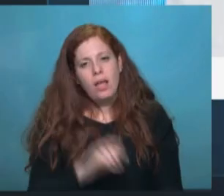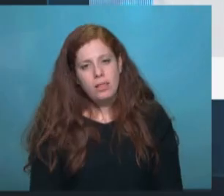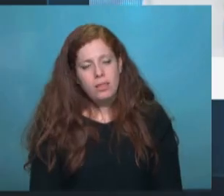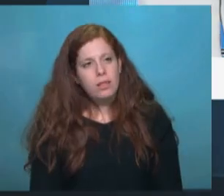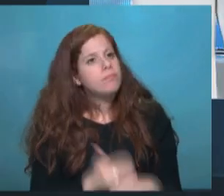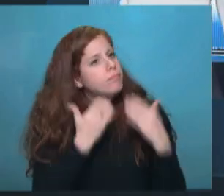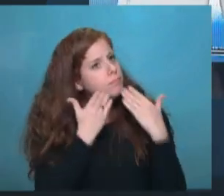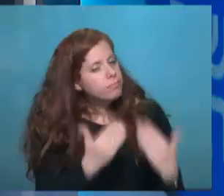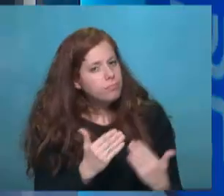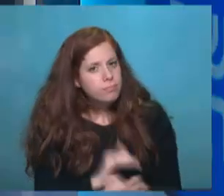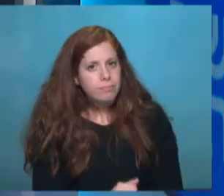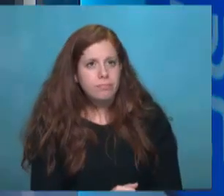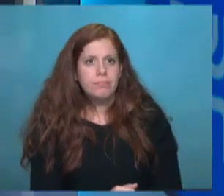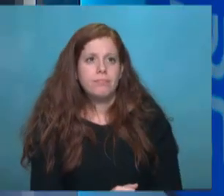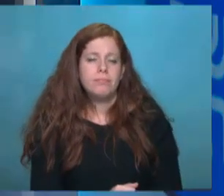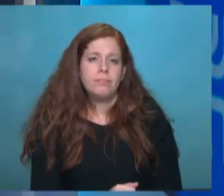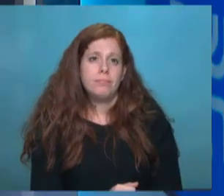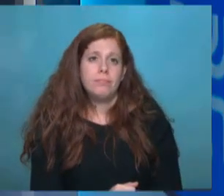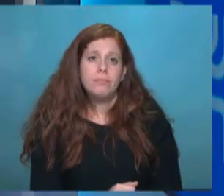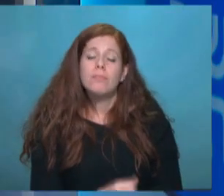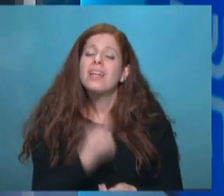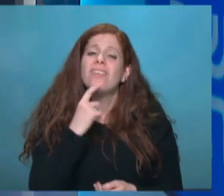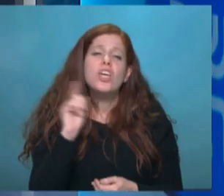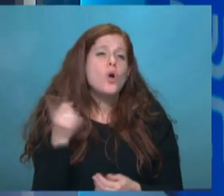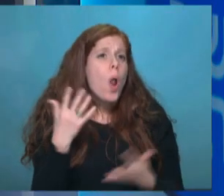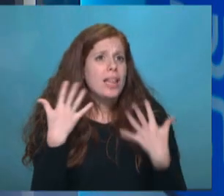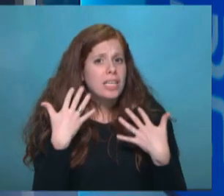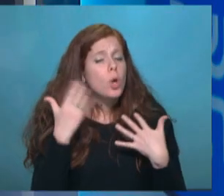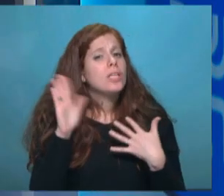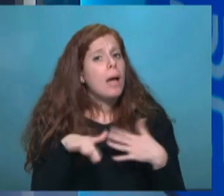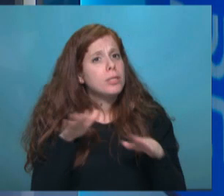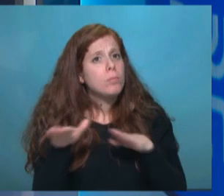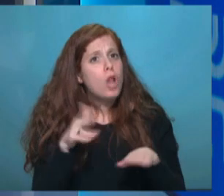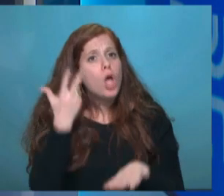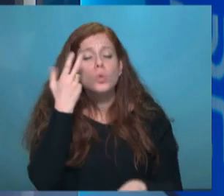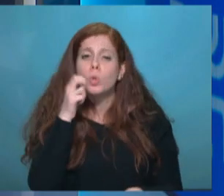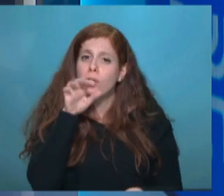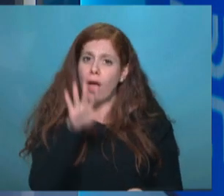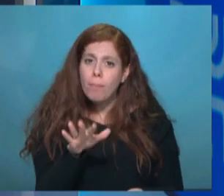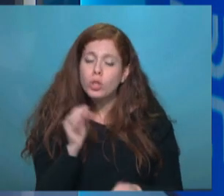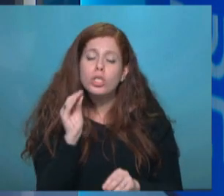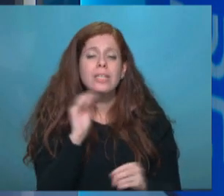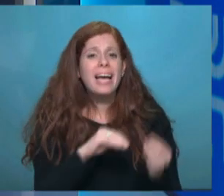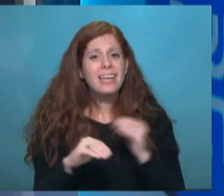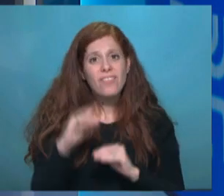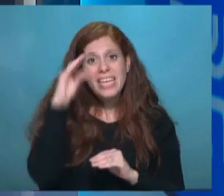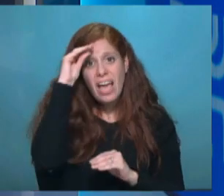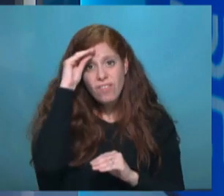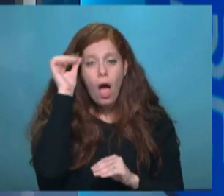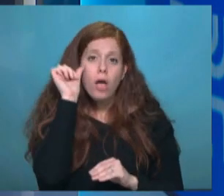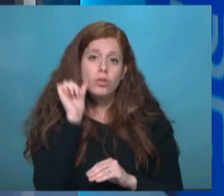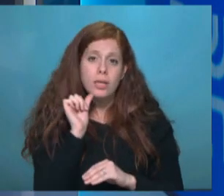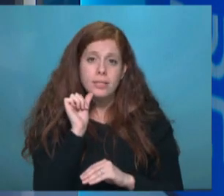רבה. על פי כל התחזיות, גם את הממשלה ה-35 ירכיב גבר אשכנזי. דווקא